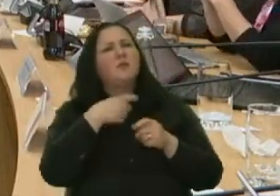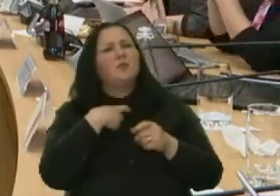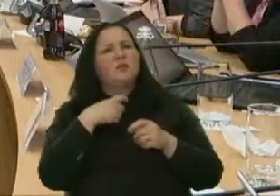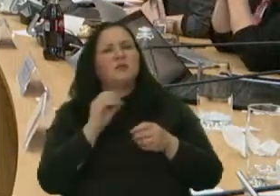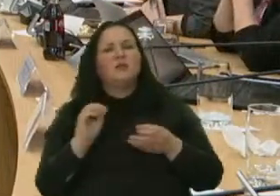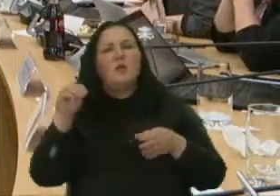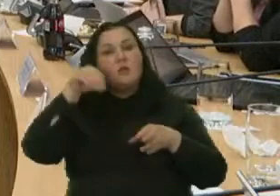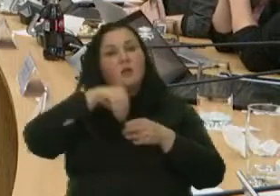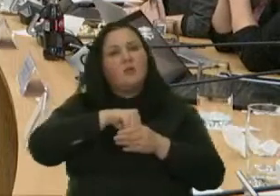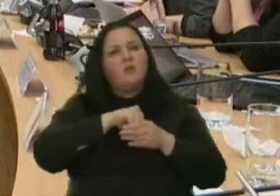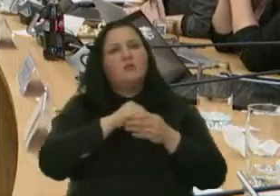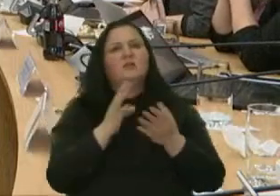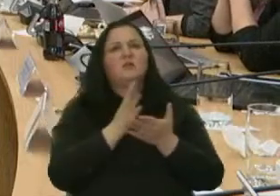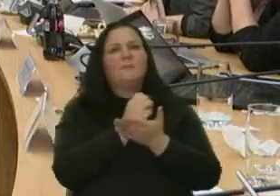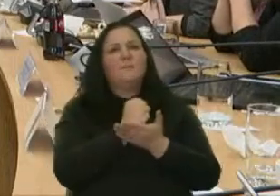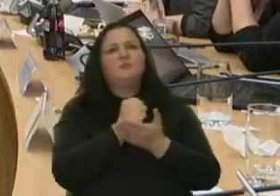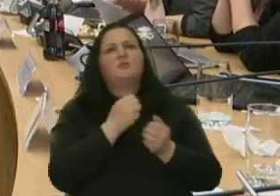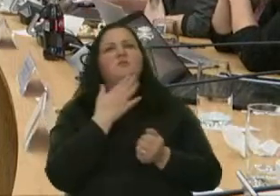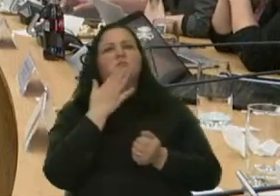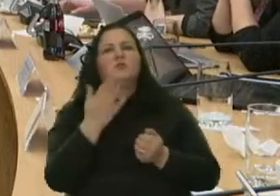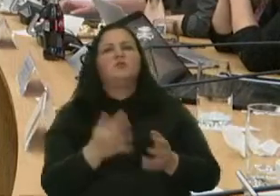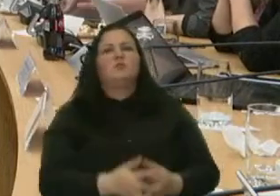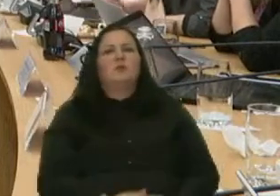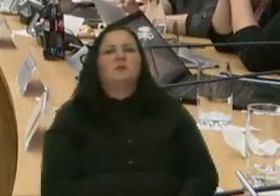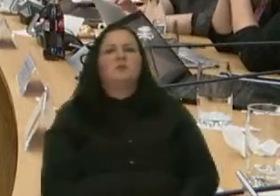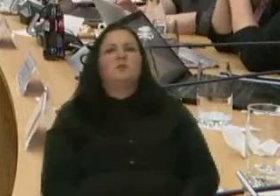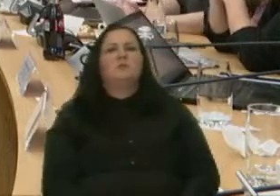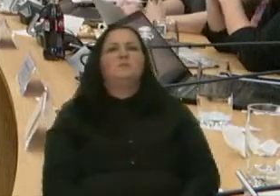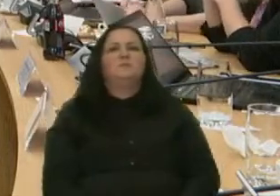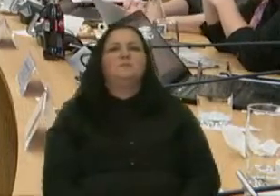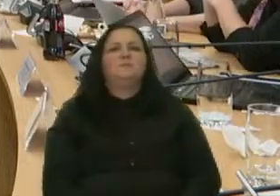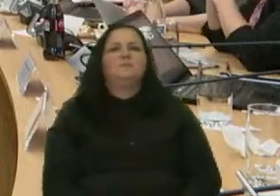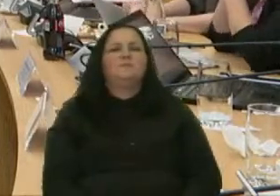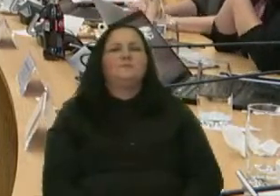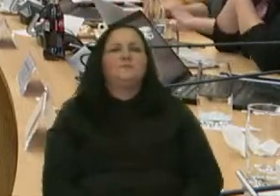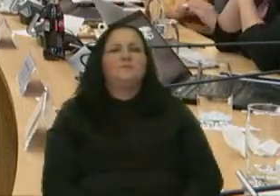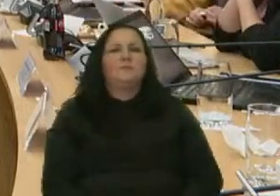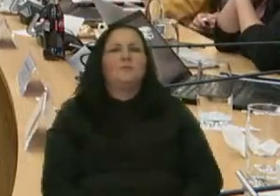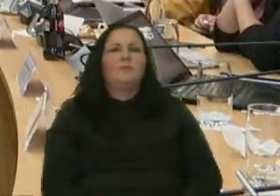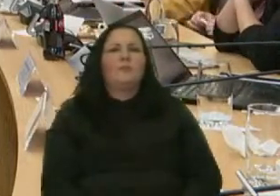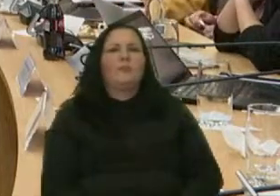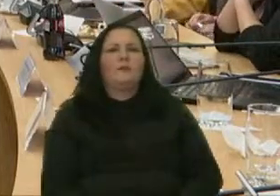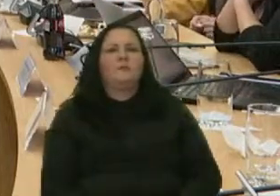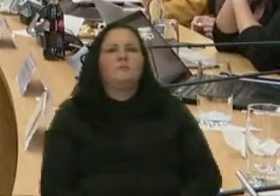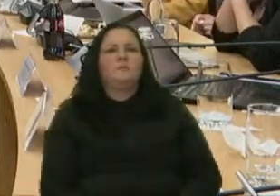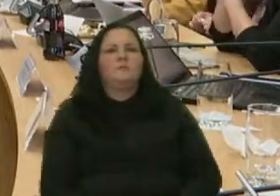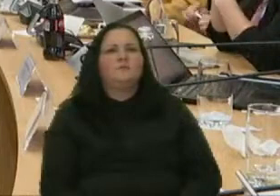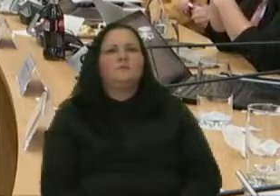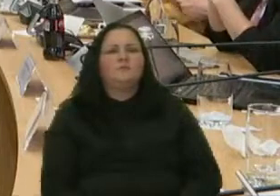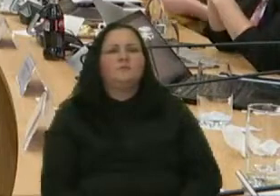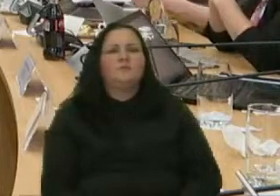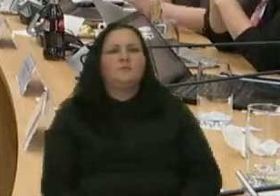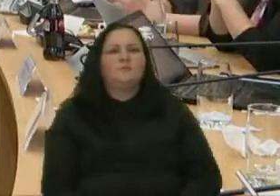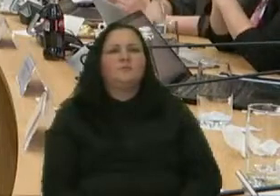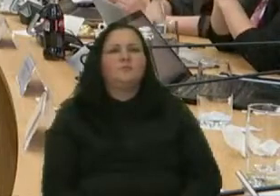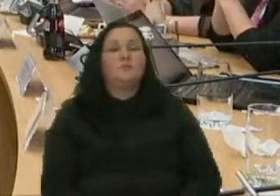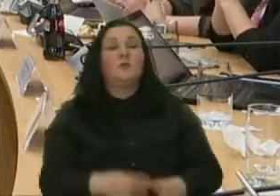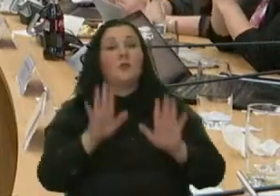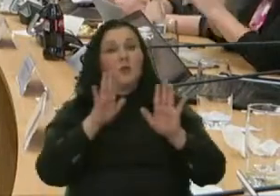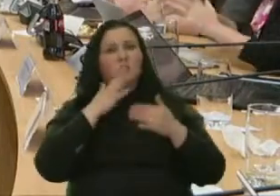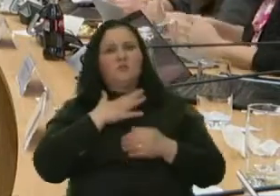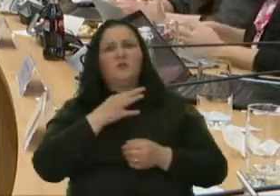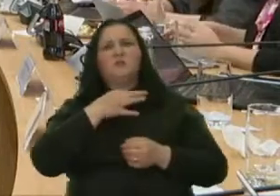totuși în în buget Mulțumesc Mulțumesc vă rog domnule vă rog domnule pic ca să închid aș vrea să